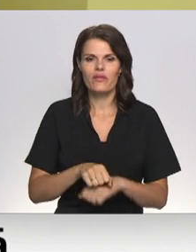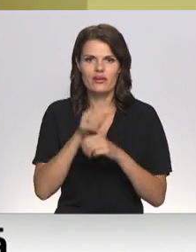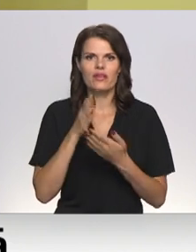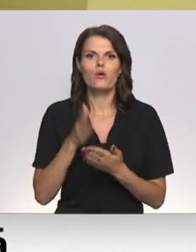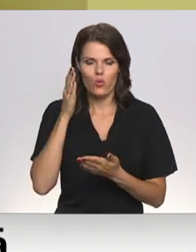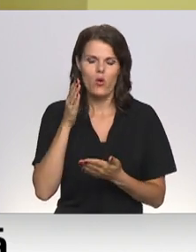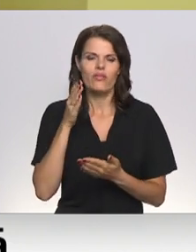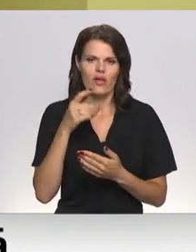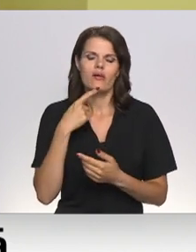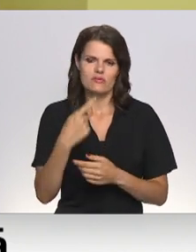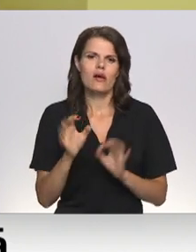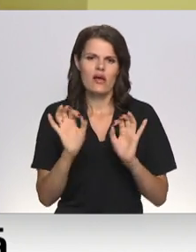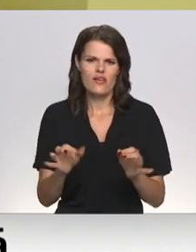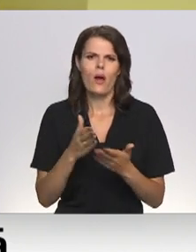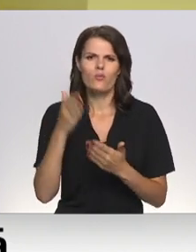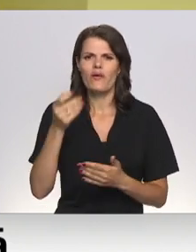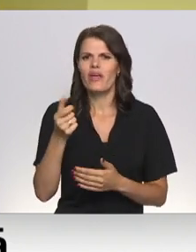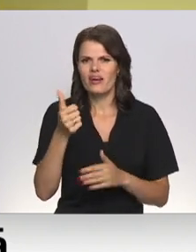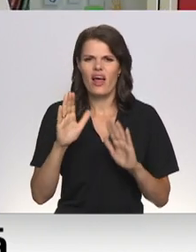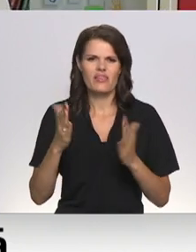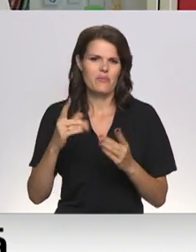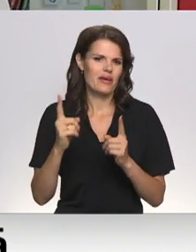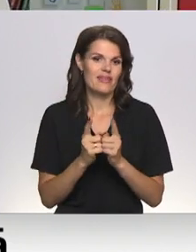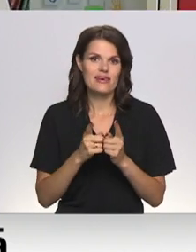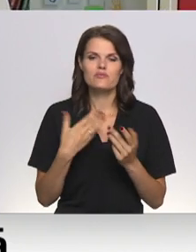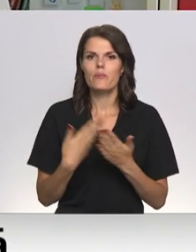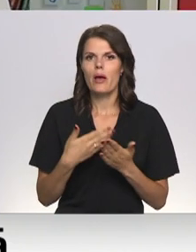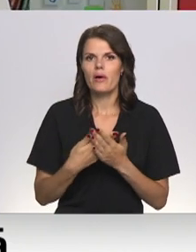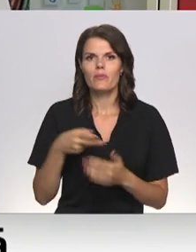centrā atzīst un saka, ka tie notiek reti un noris neilgi. Piemēram,